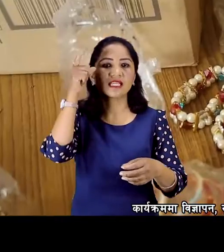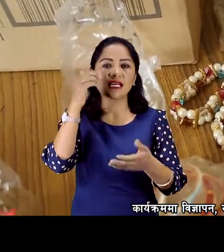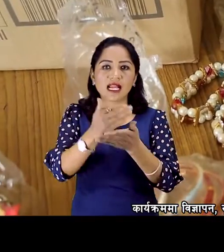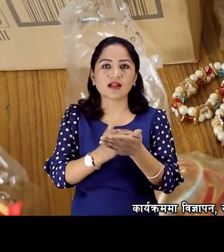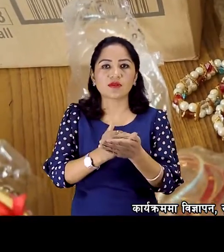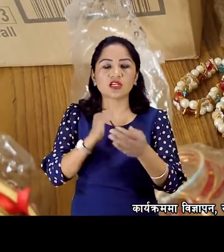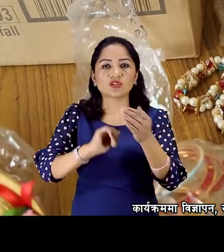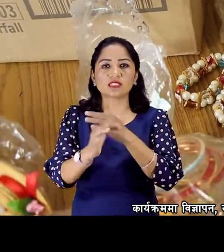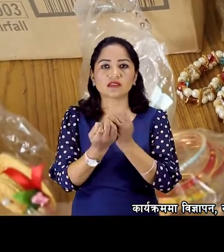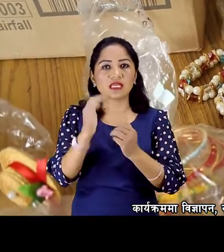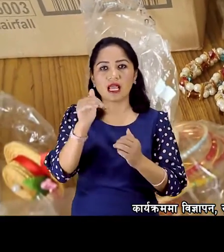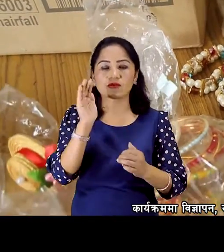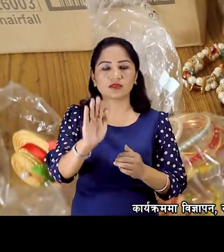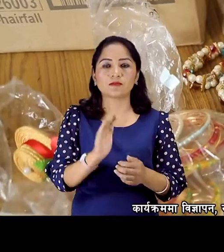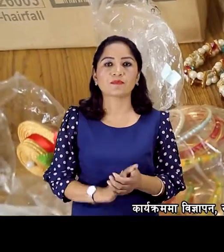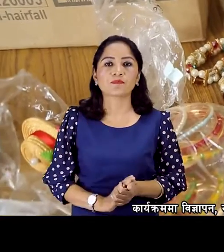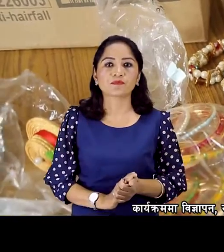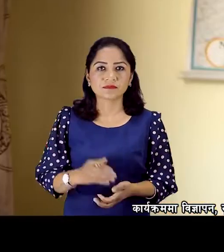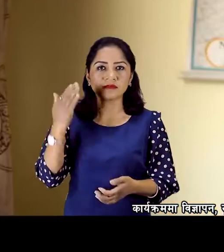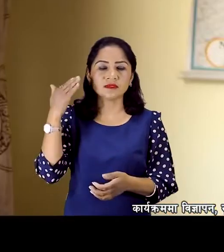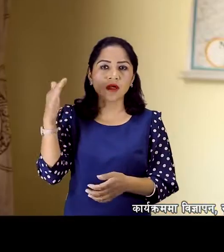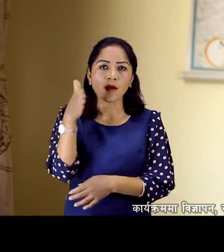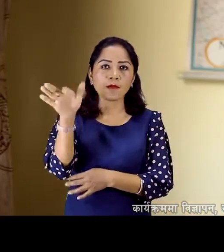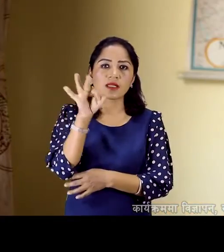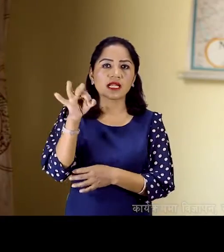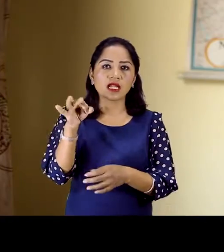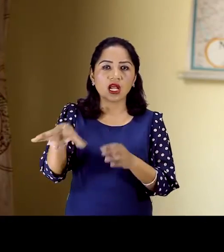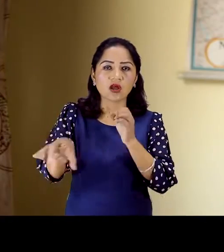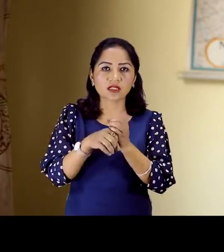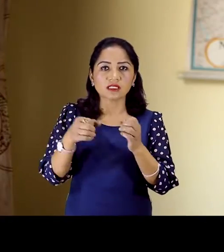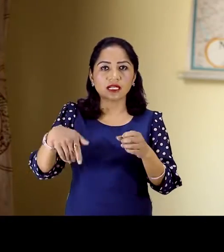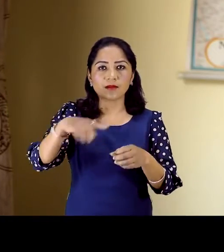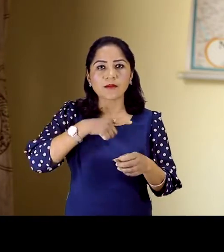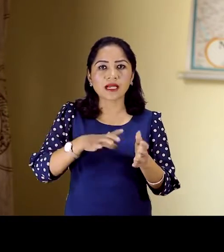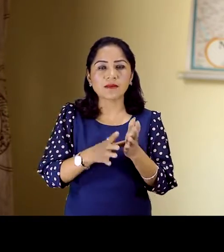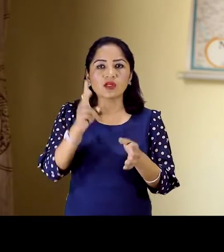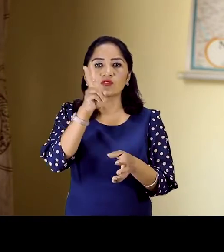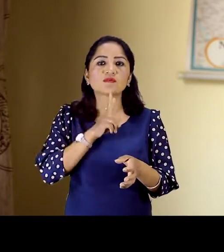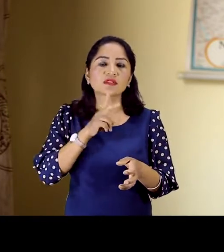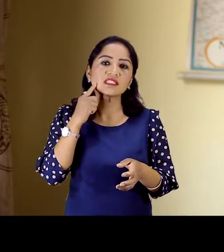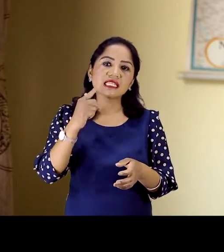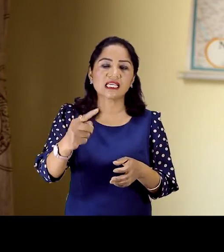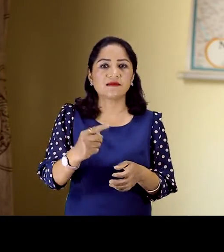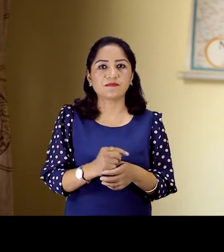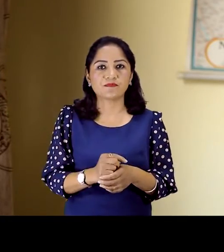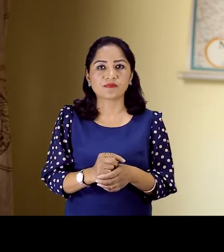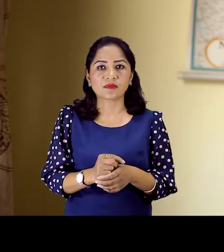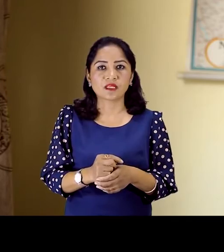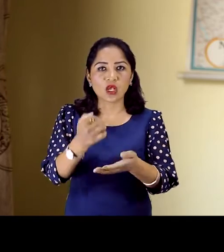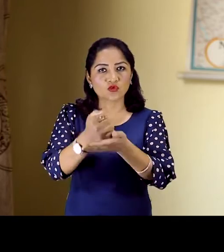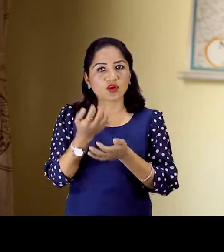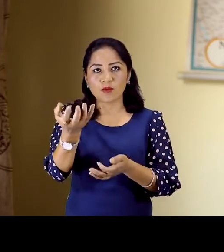मुलक कारेकम हरु पनी संचालन गर दे आयरे कछा मंत्राले अंतरगट बात हामी तू बश देखी